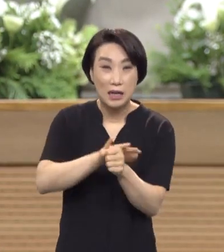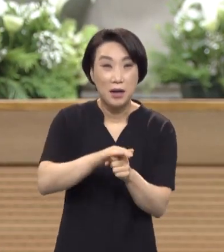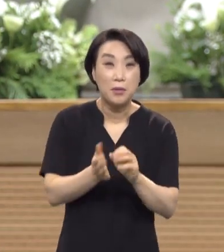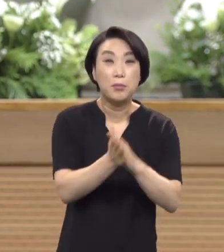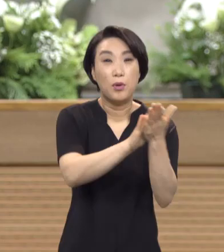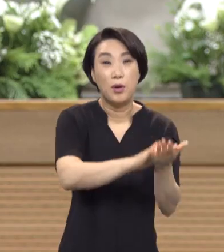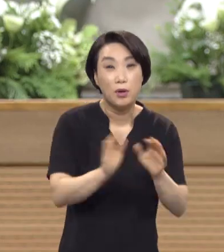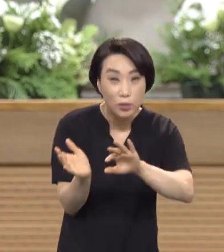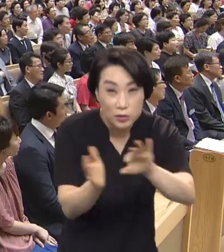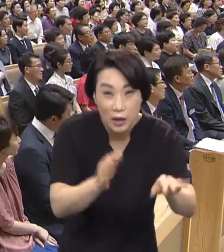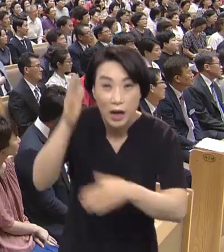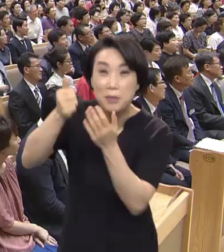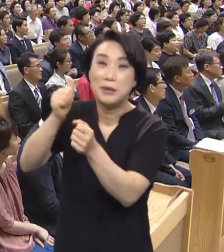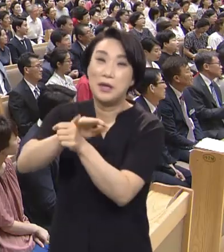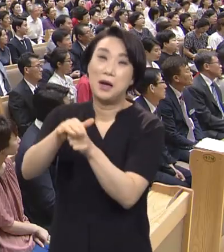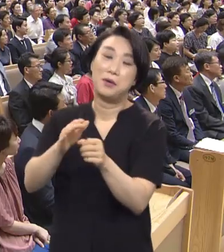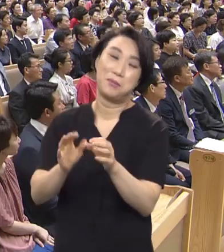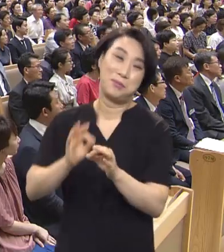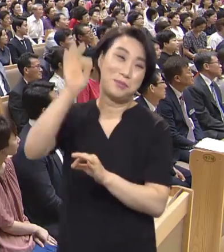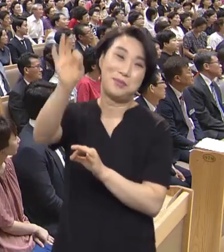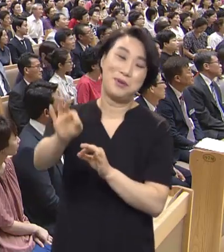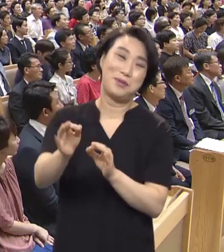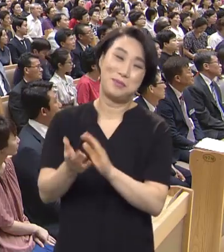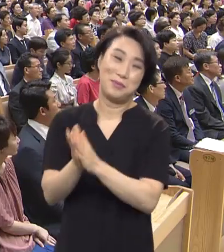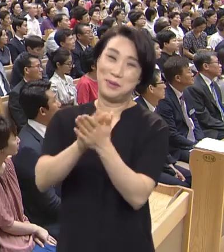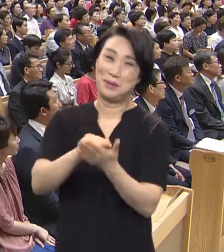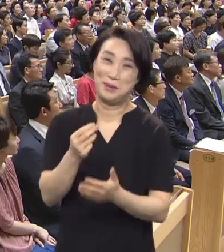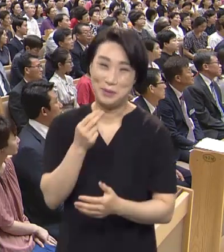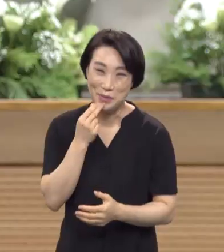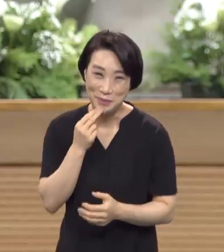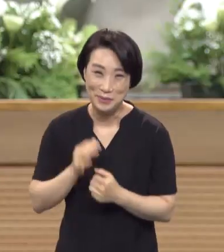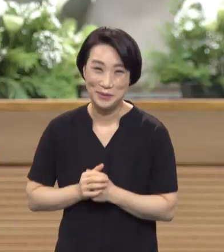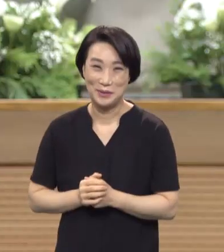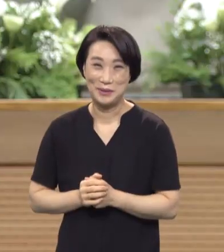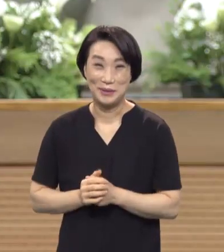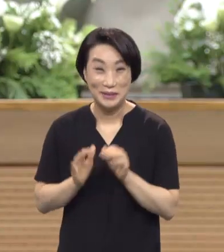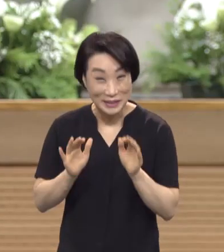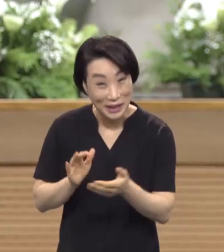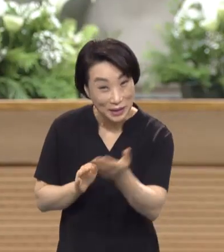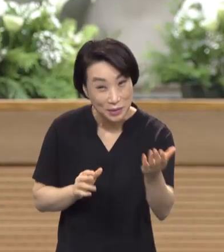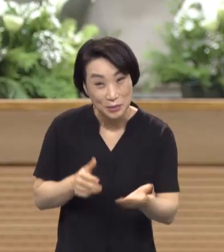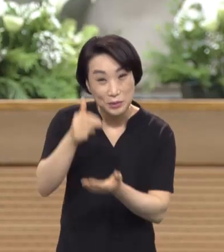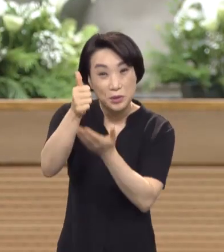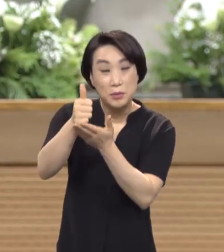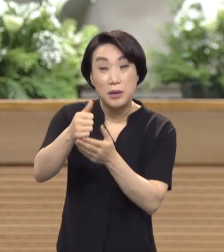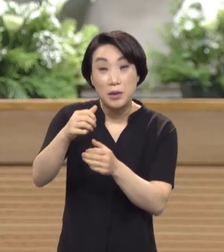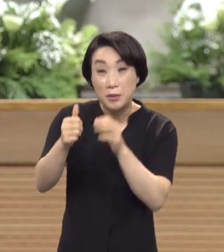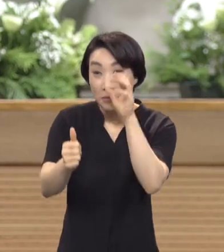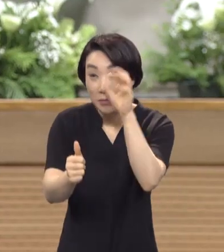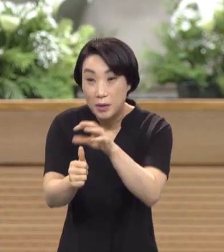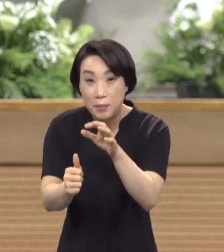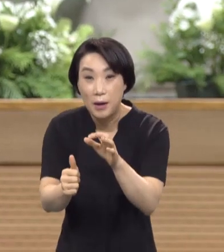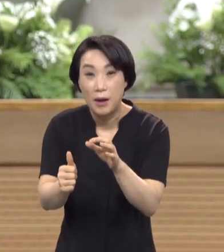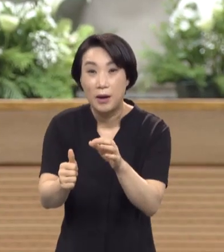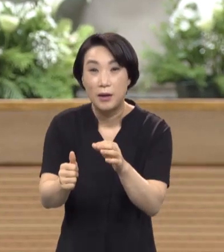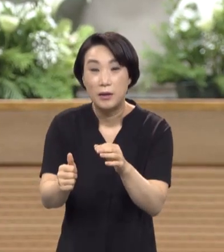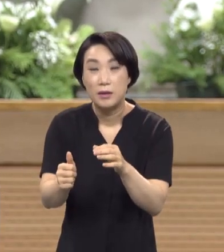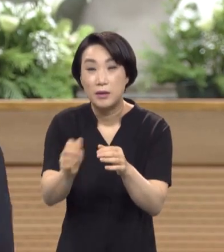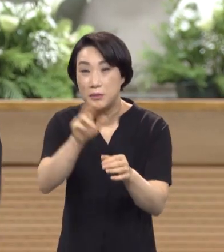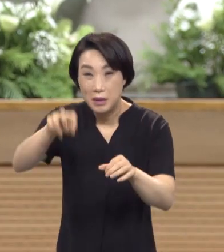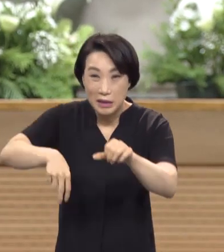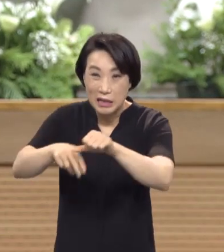영원히 변하지 않는다. 자, 주님을 핍박해서